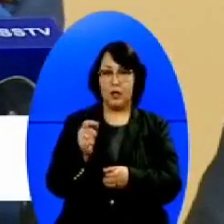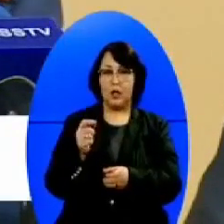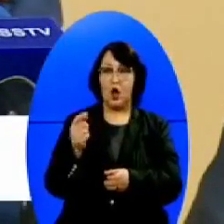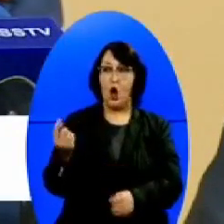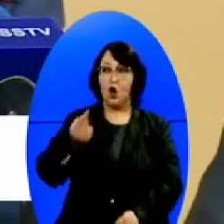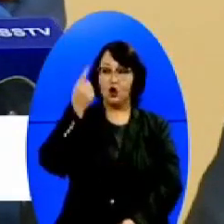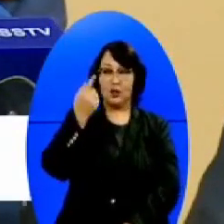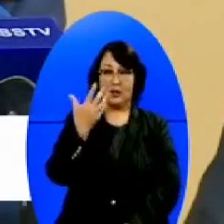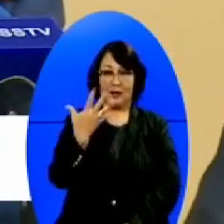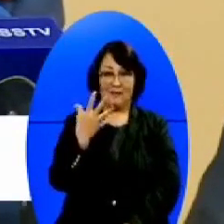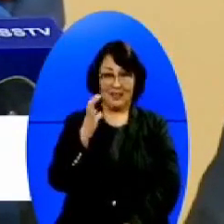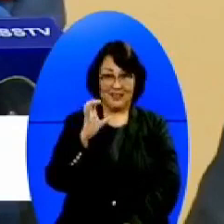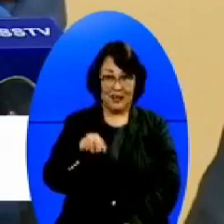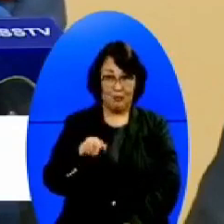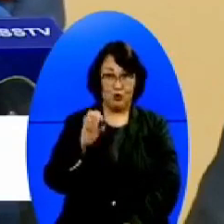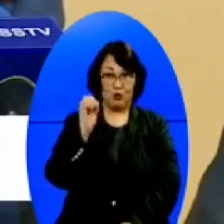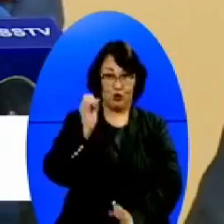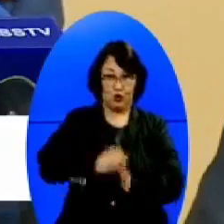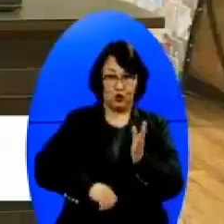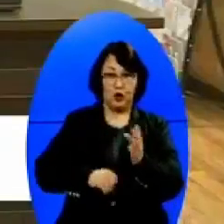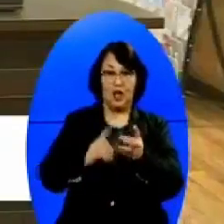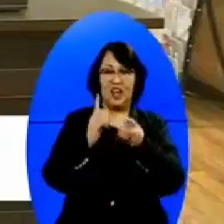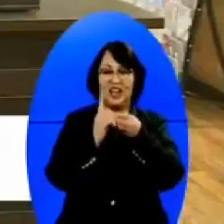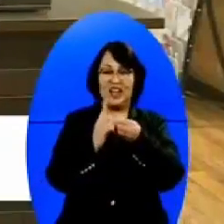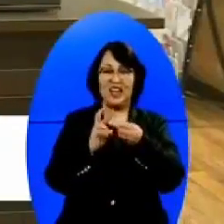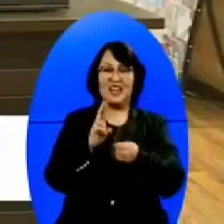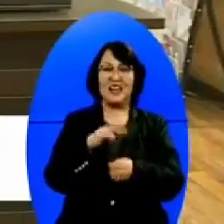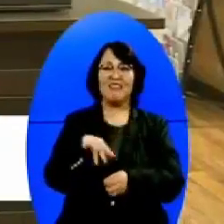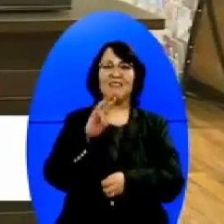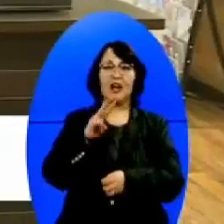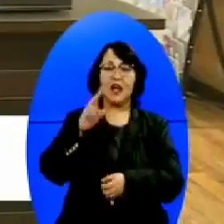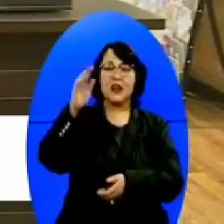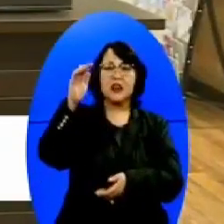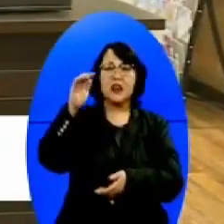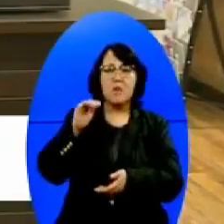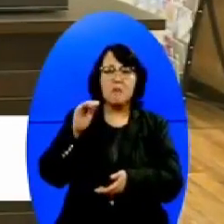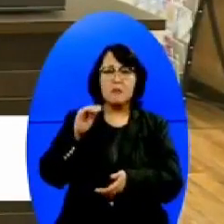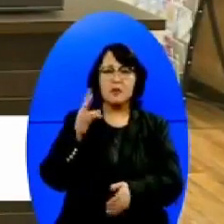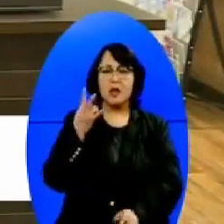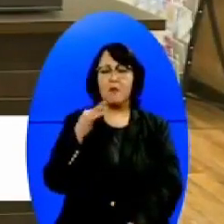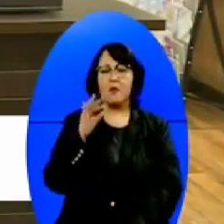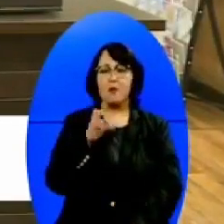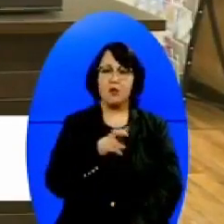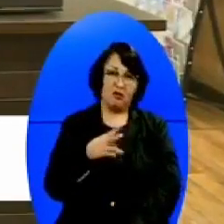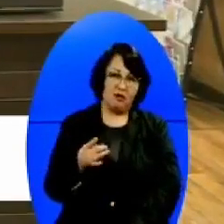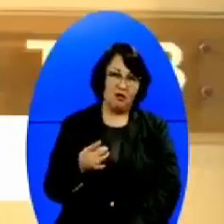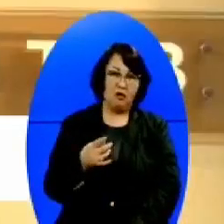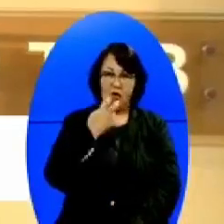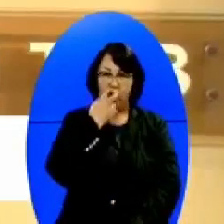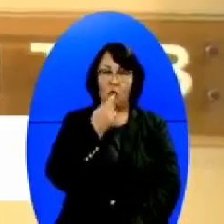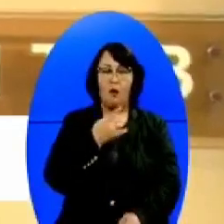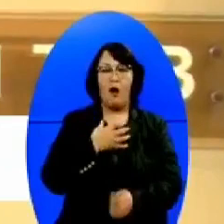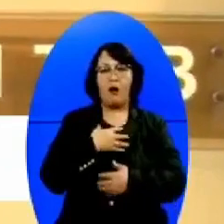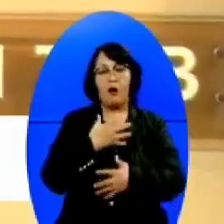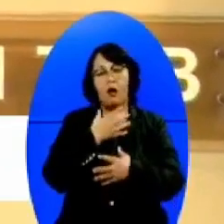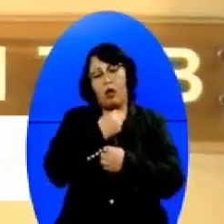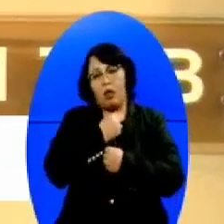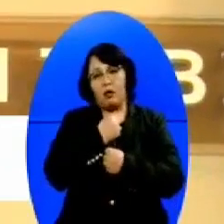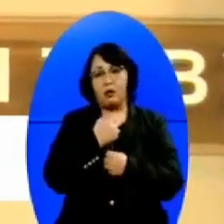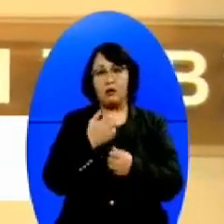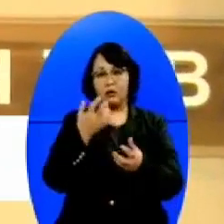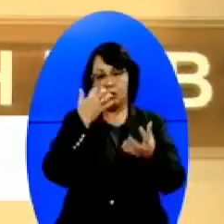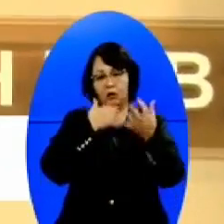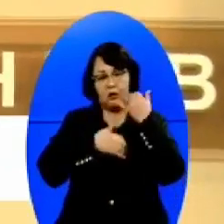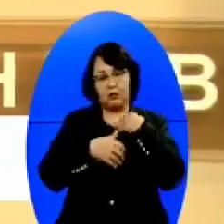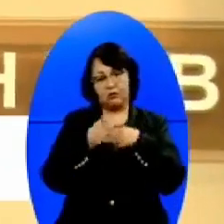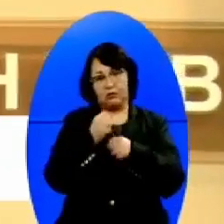намхан гэсэн шалтгаанаар бас угаартал үүсдэг байна. Иргэд угаарын хий мэдрэгчийн гарын авлагатай сайтар танилцах шаардлагатай юм байна. Ялангуяа угаарын